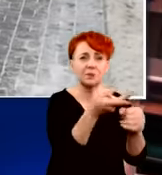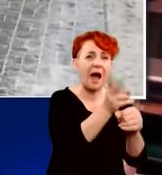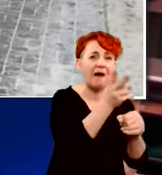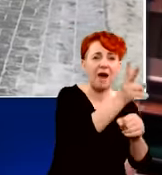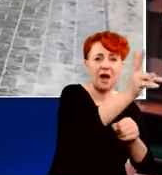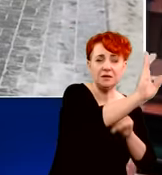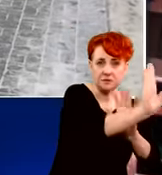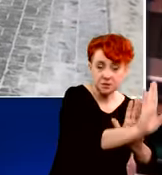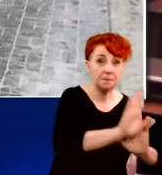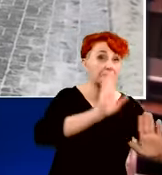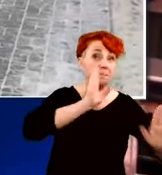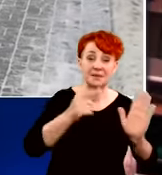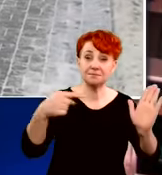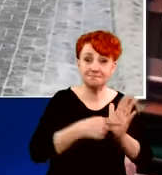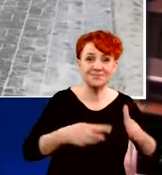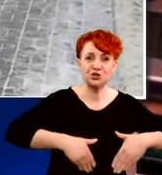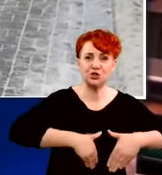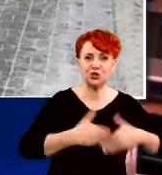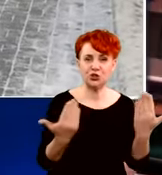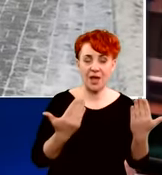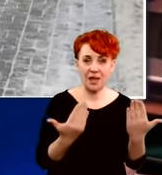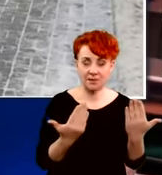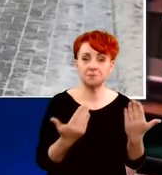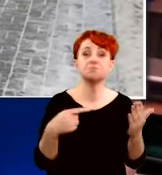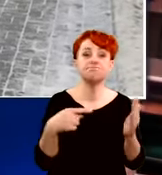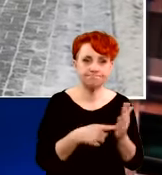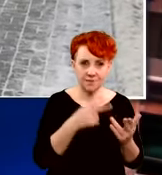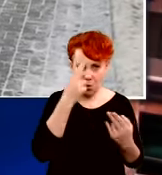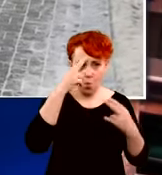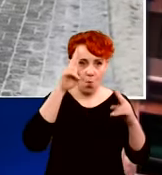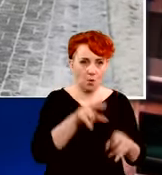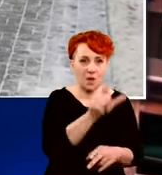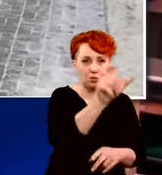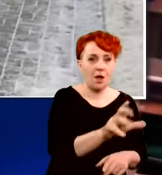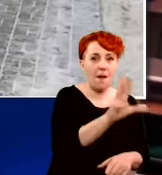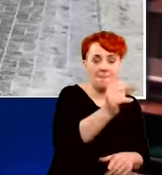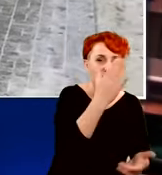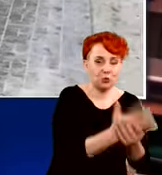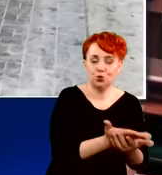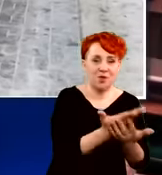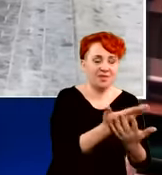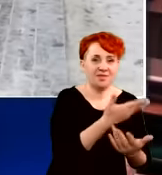Jeszcze tego samego dnia, kiedy uznał, że prokuratora Barskiego nie ma od 2 lat,